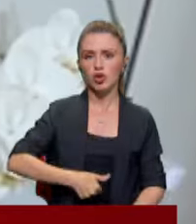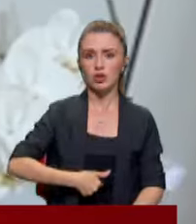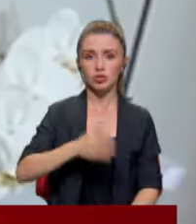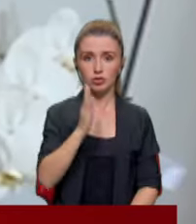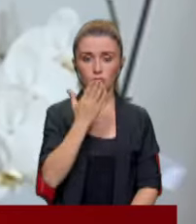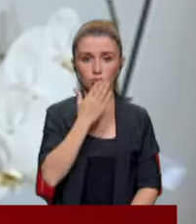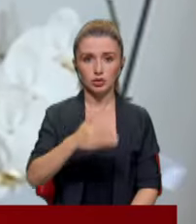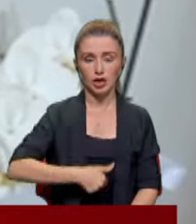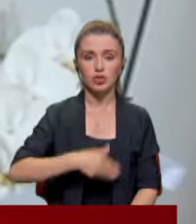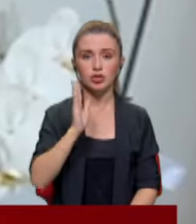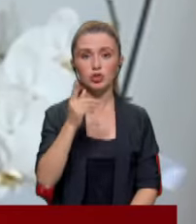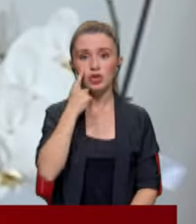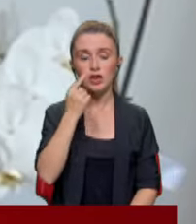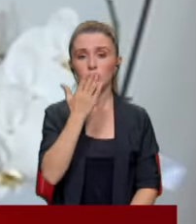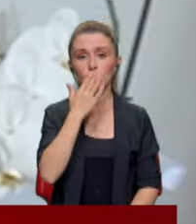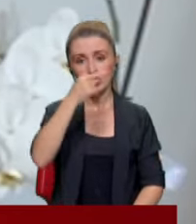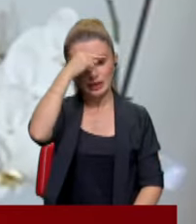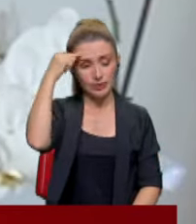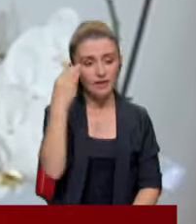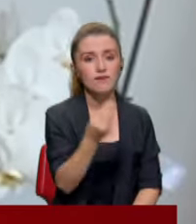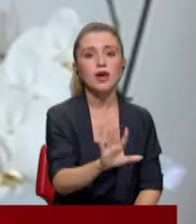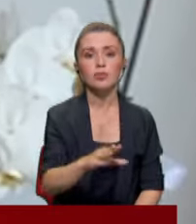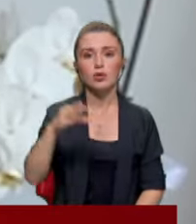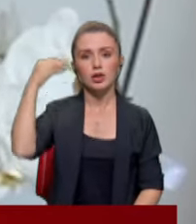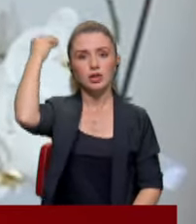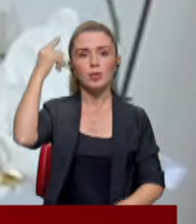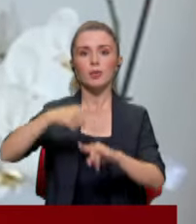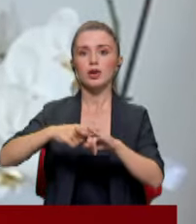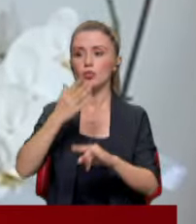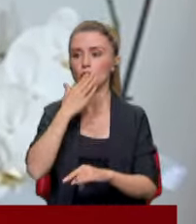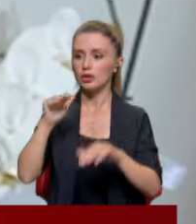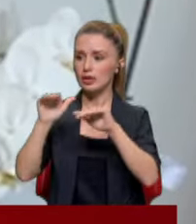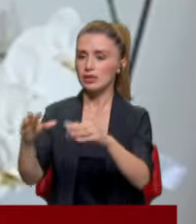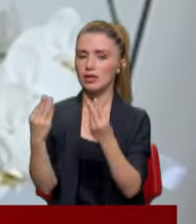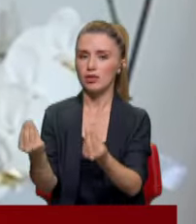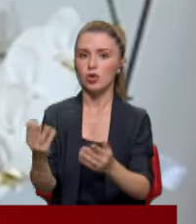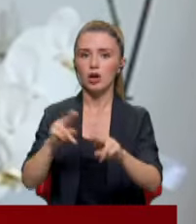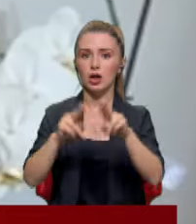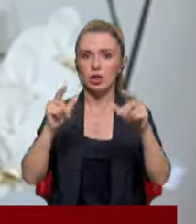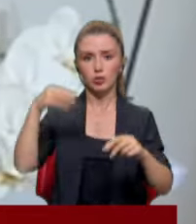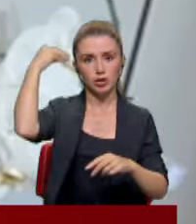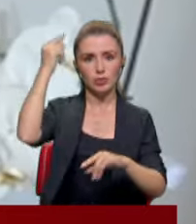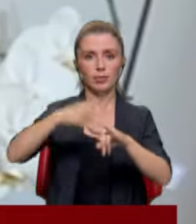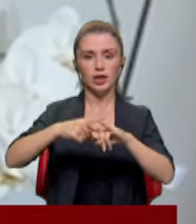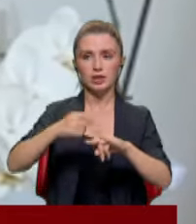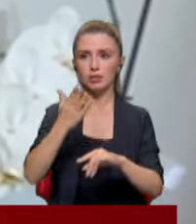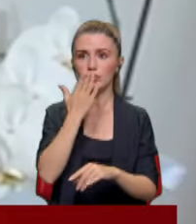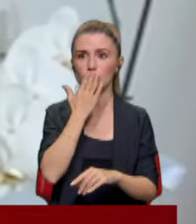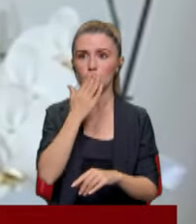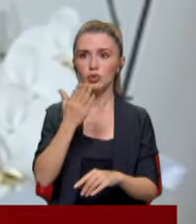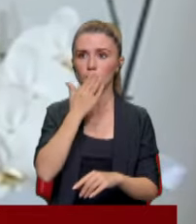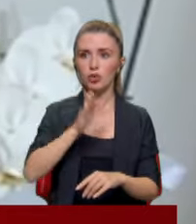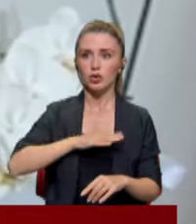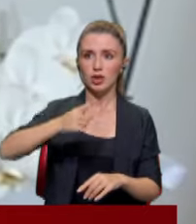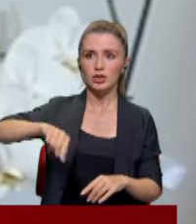gidiyor. Devlet okullarına sağlanamayan imkanlar İmam Hatip okullarına sağlanıyor. Karaburun'da bir İmam Hatip okulu